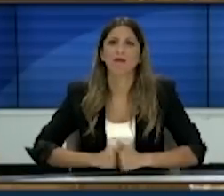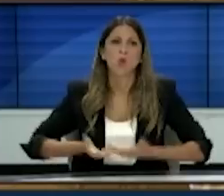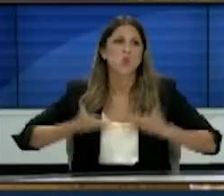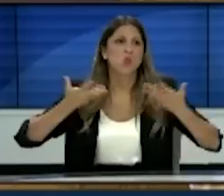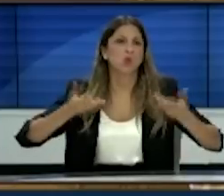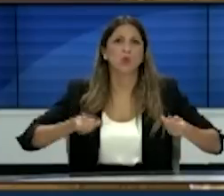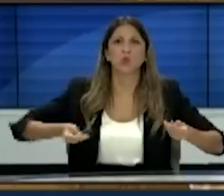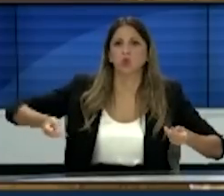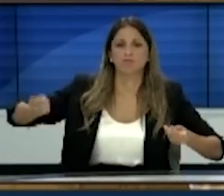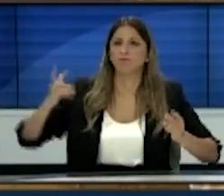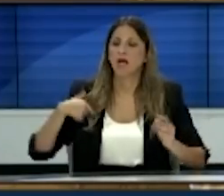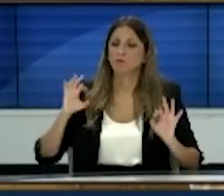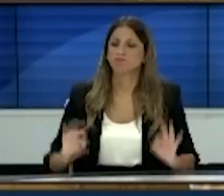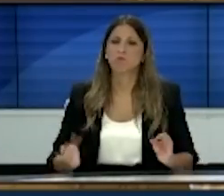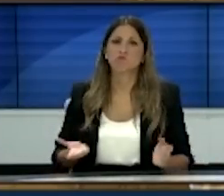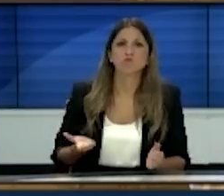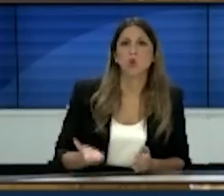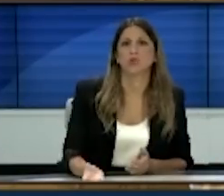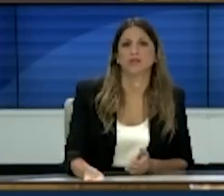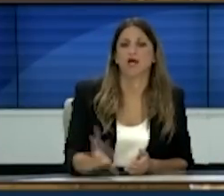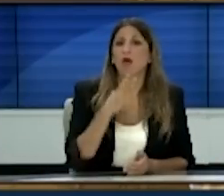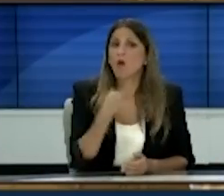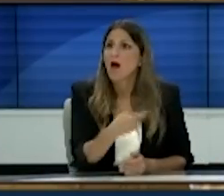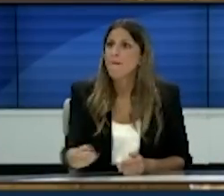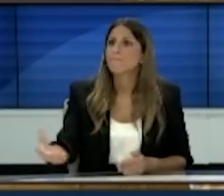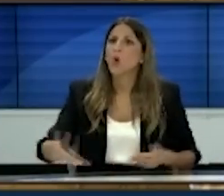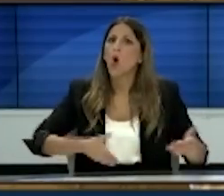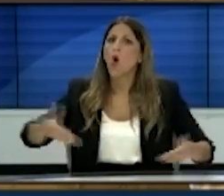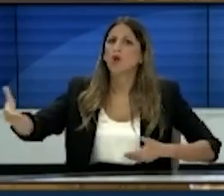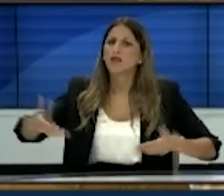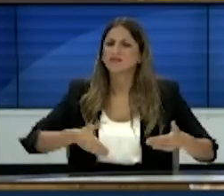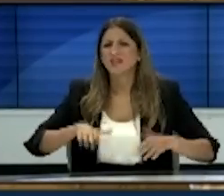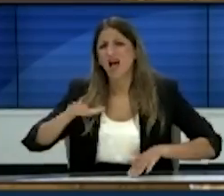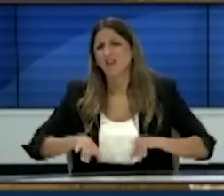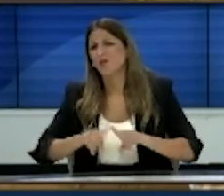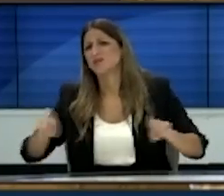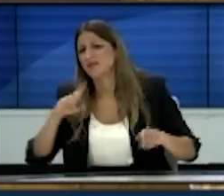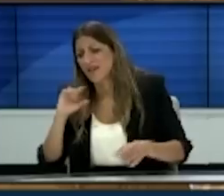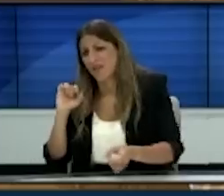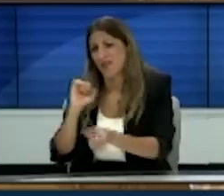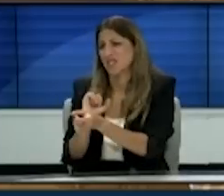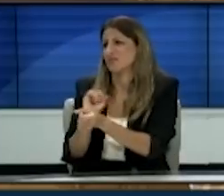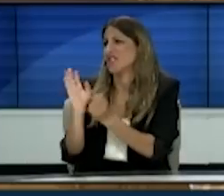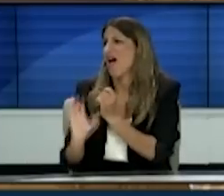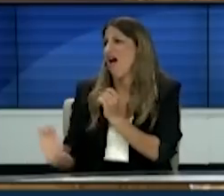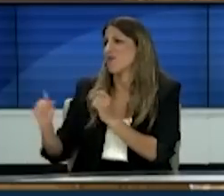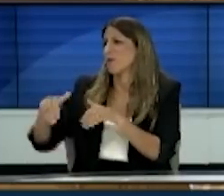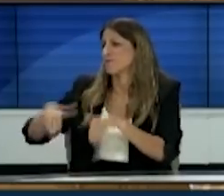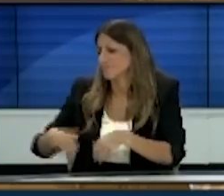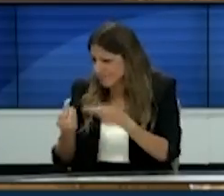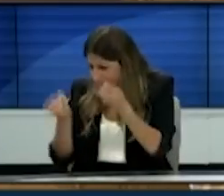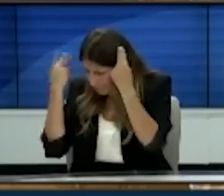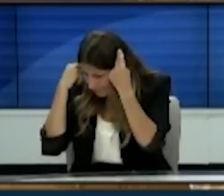πλαίσιο των δικών σας θέσεων, των προτάσεών σας, το ορίζουν δυστυχώς οι δεσμεύσεις της Ευρωπαϊκής Ένωσης,